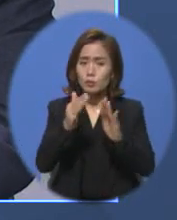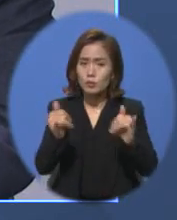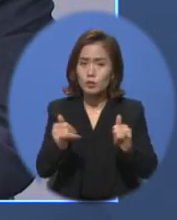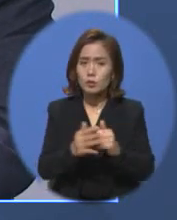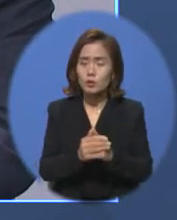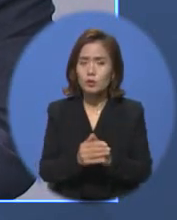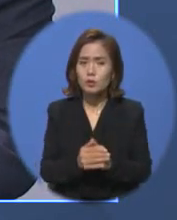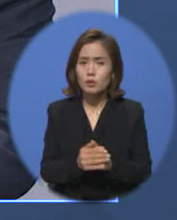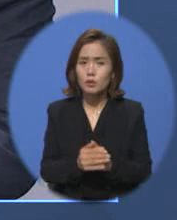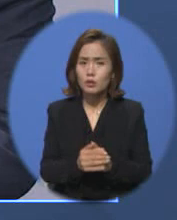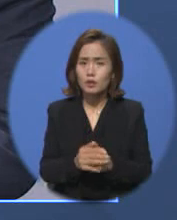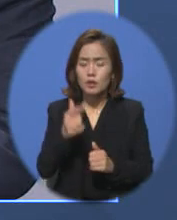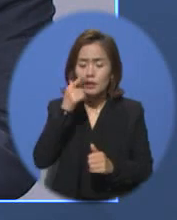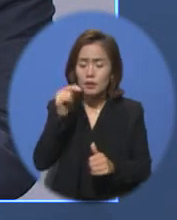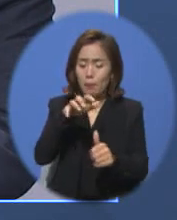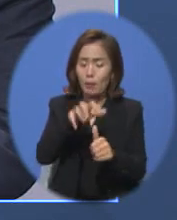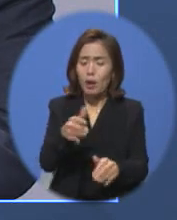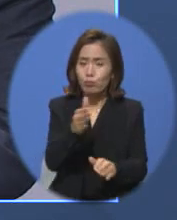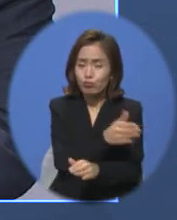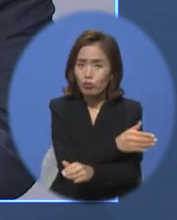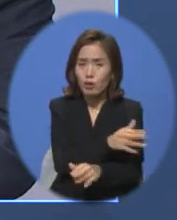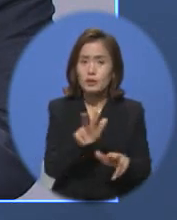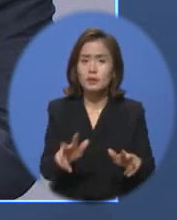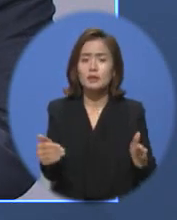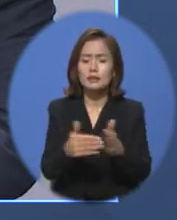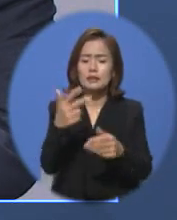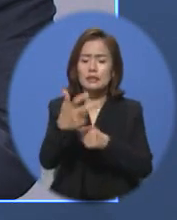임동주민들에게는70년이넘는세월이었습니다.일제강점기부터